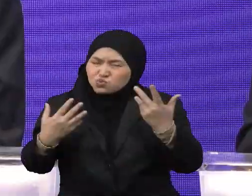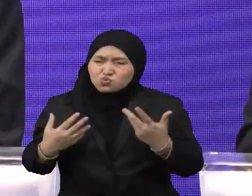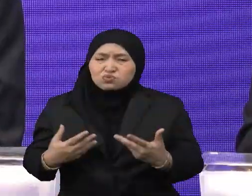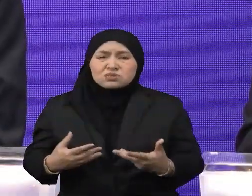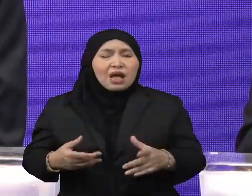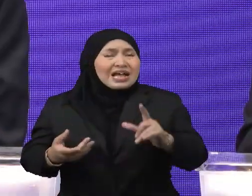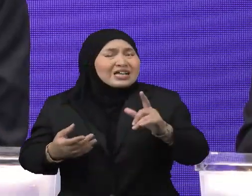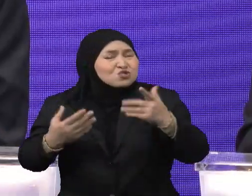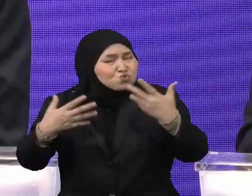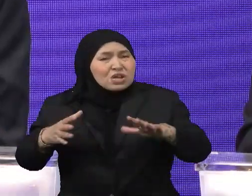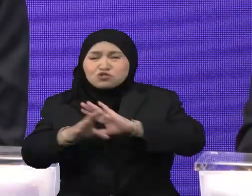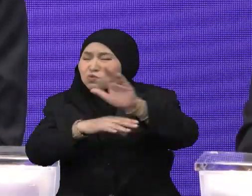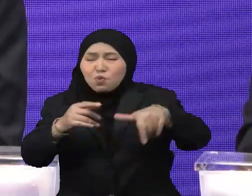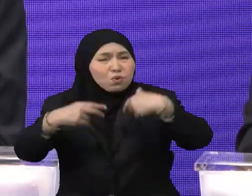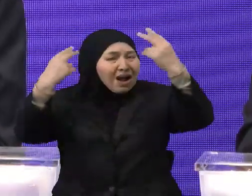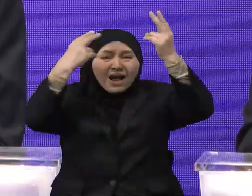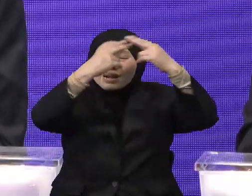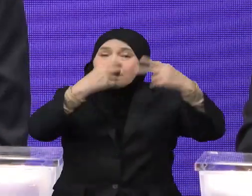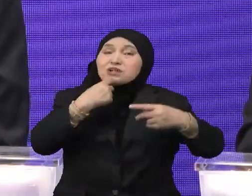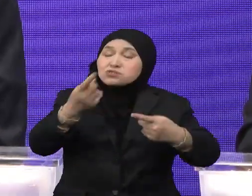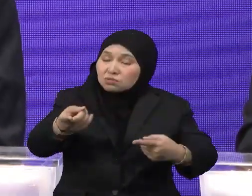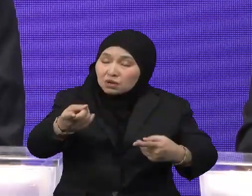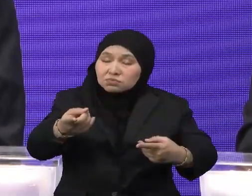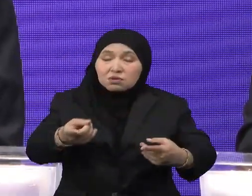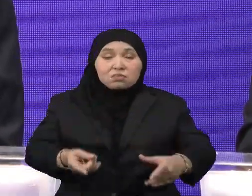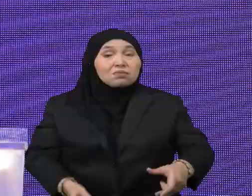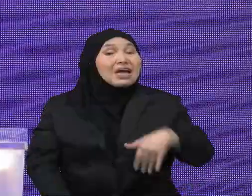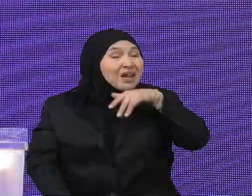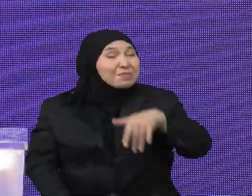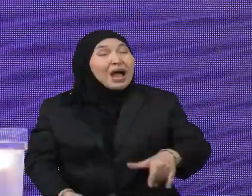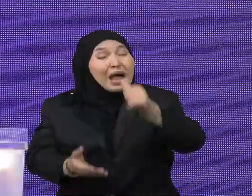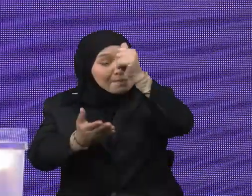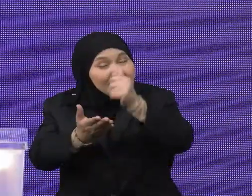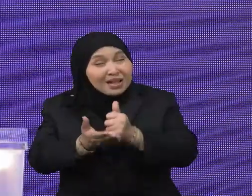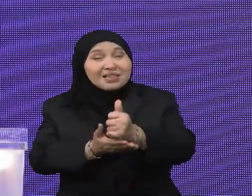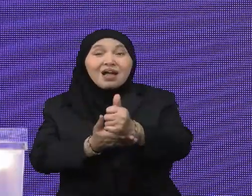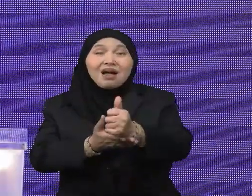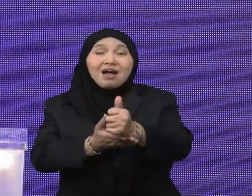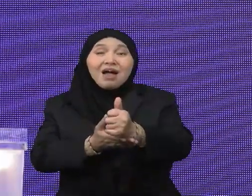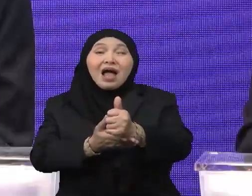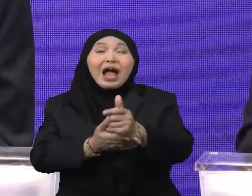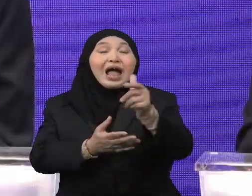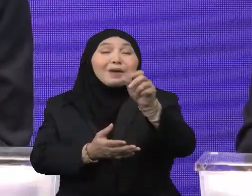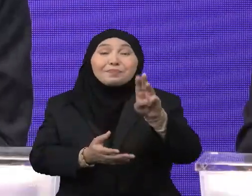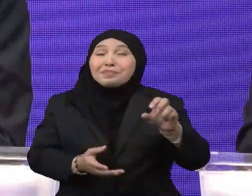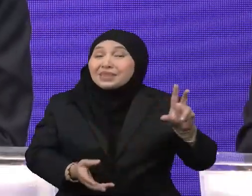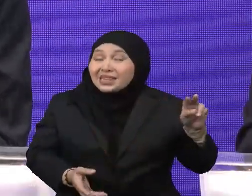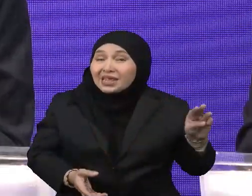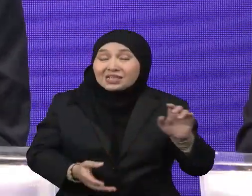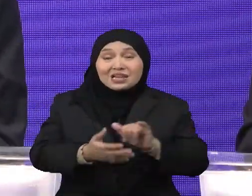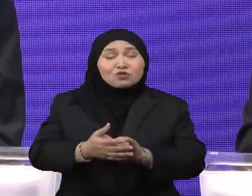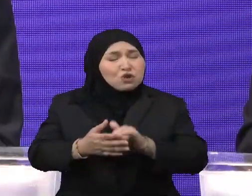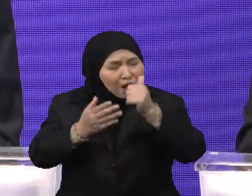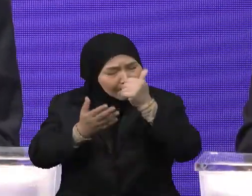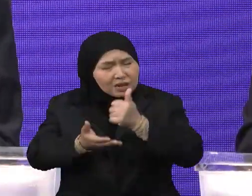sampai semua orang Arab mengatakan bahwa Baginda adalah seorang yang amanah Amin dan baginda amanah dalam menunaikan Apa